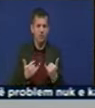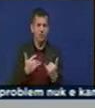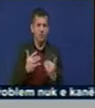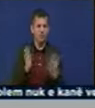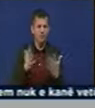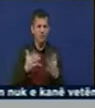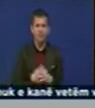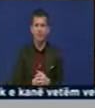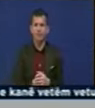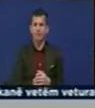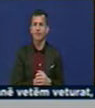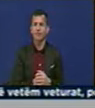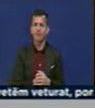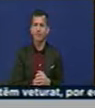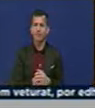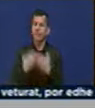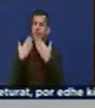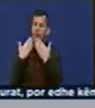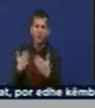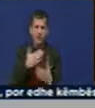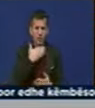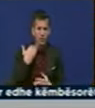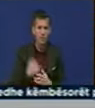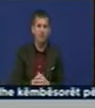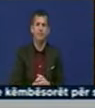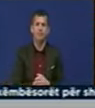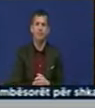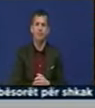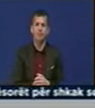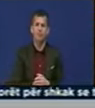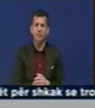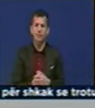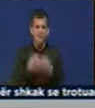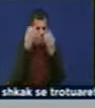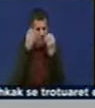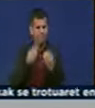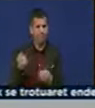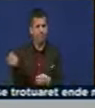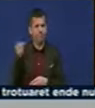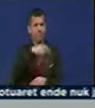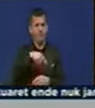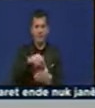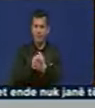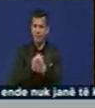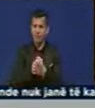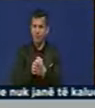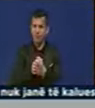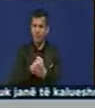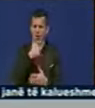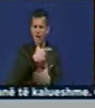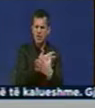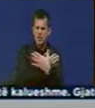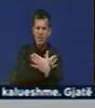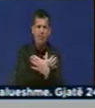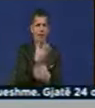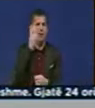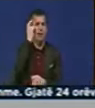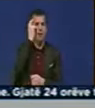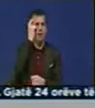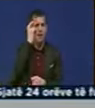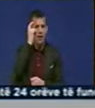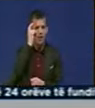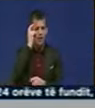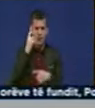faleminderit shumë, zonja Arta. Duhet kemi këtë. Faleminderit. Të nderuara mike dhe kolege nga Shqipëria, nga Mali i Zi,